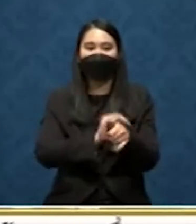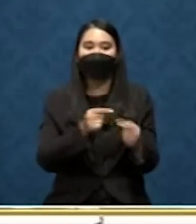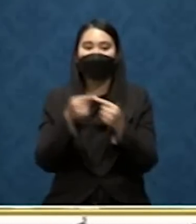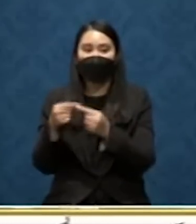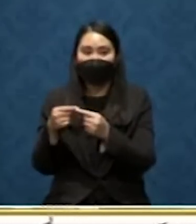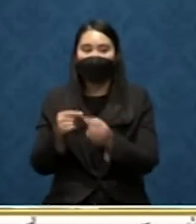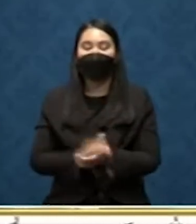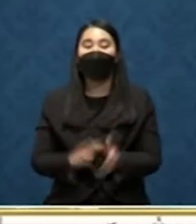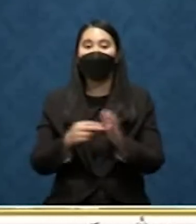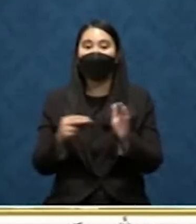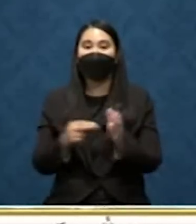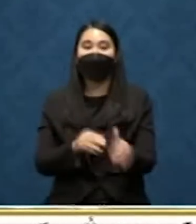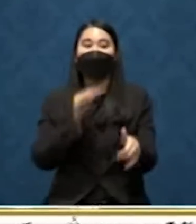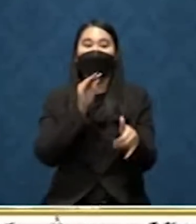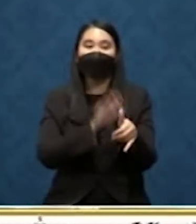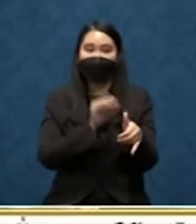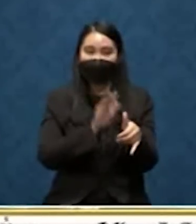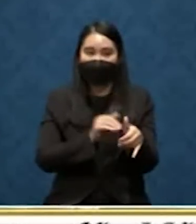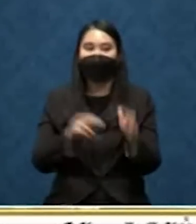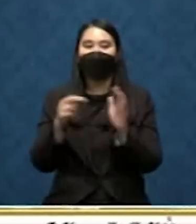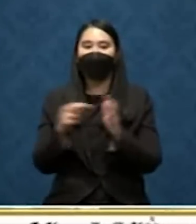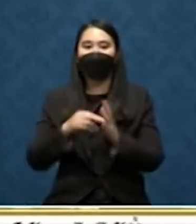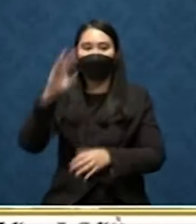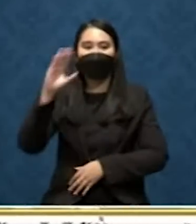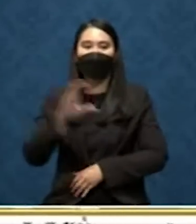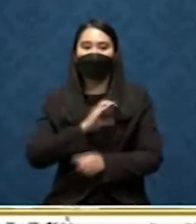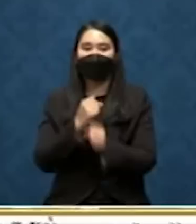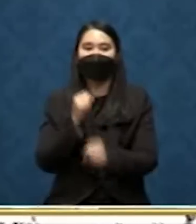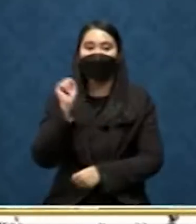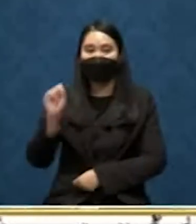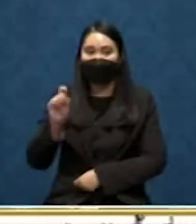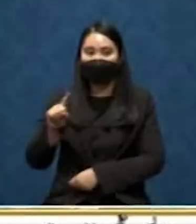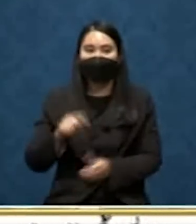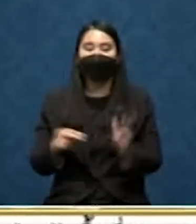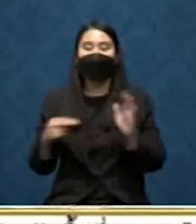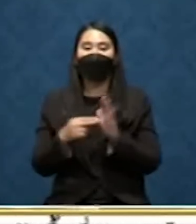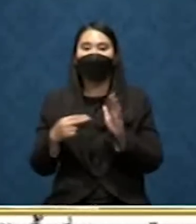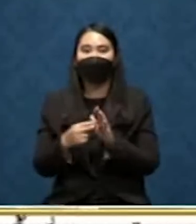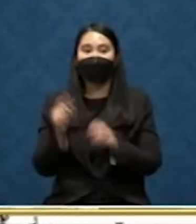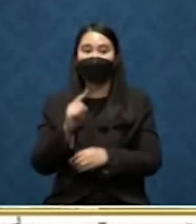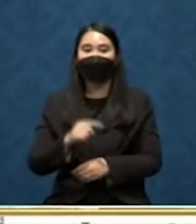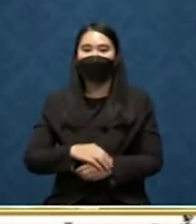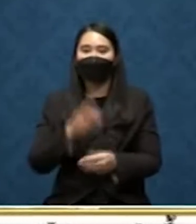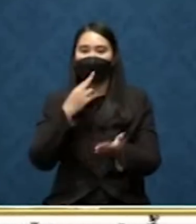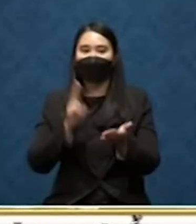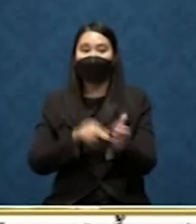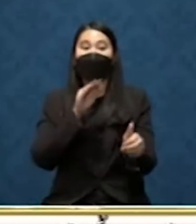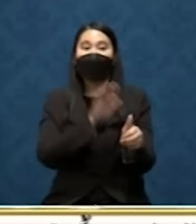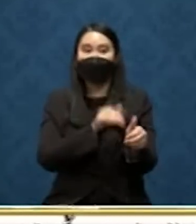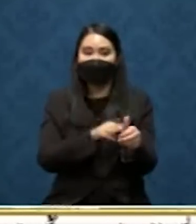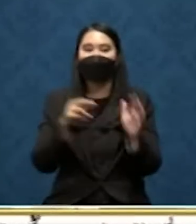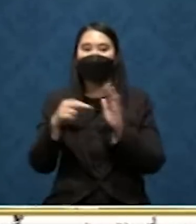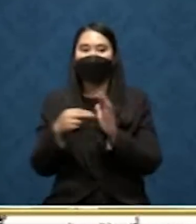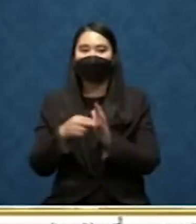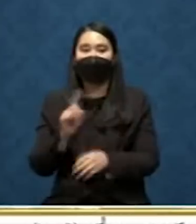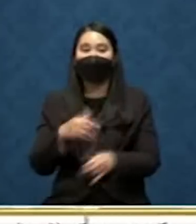สำหรบหมายเรีก ให้พนักงานสอบสวนเป็นผู้ดำเนินการโดยดวนเหตุที่ให้ออกหมายเรีกเนองจากบุคคลดังกล่า